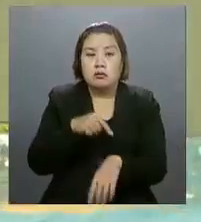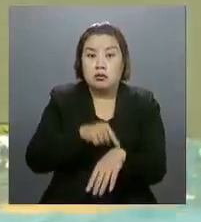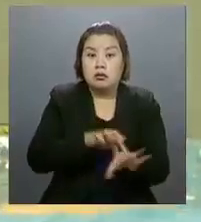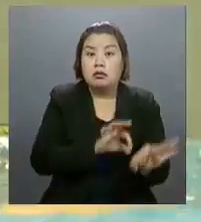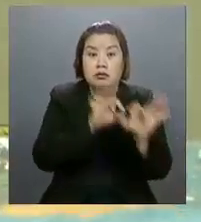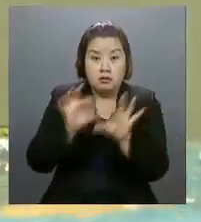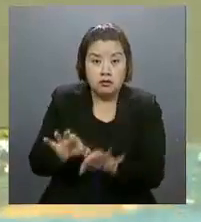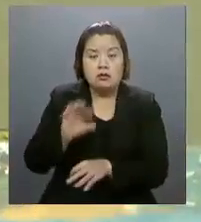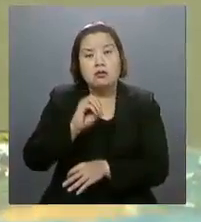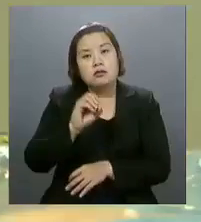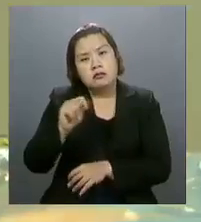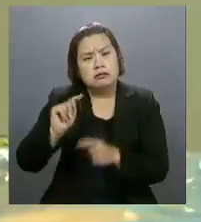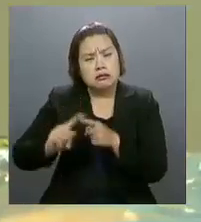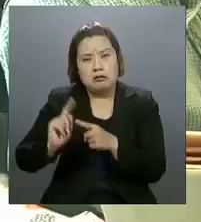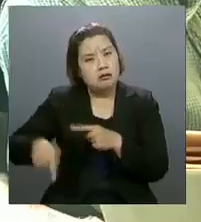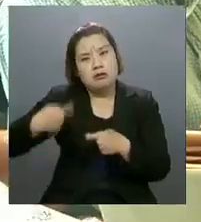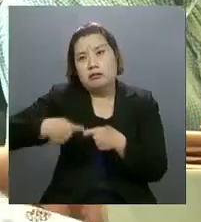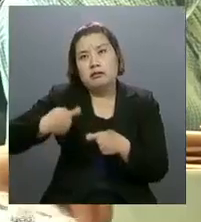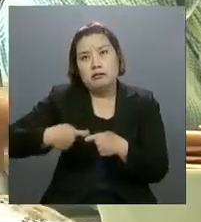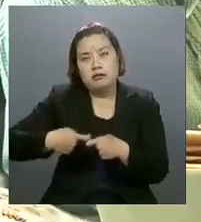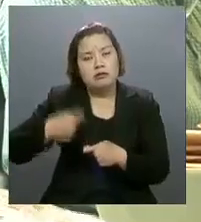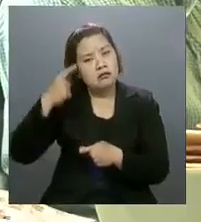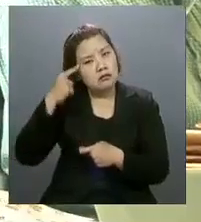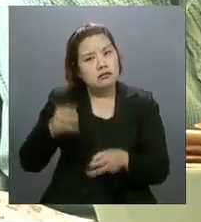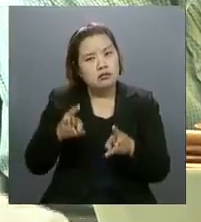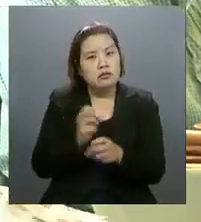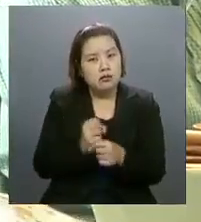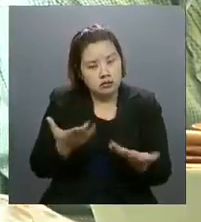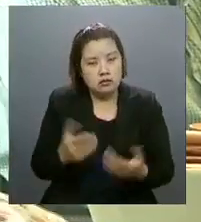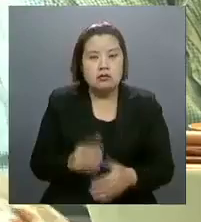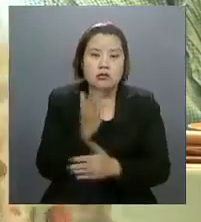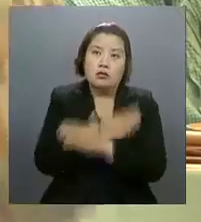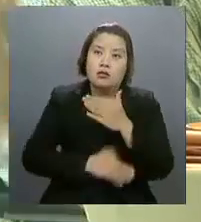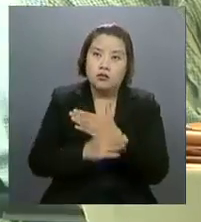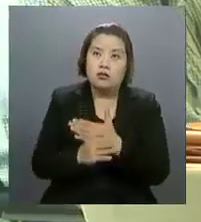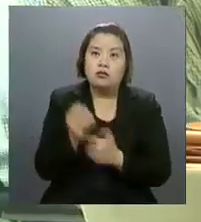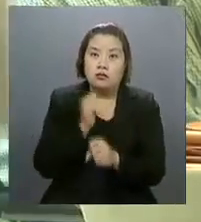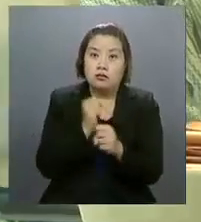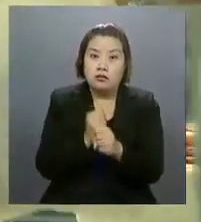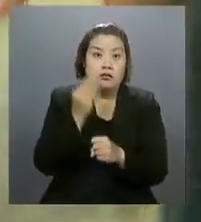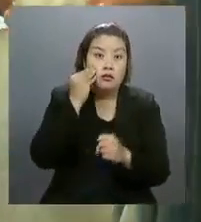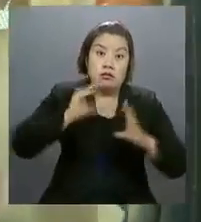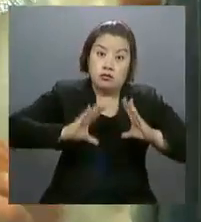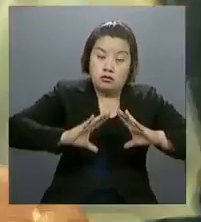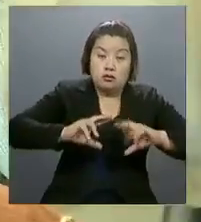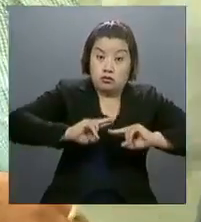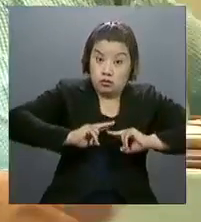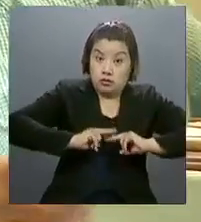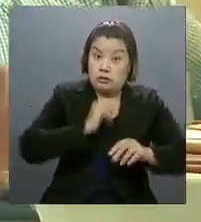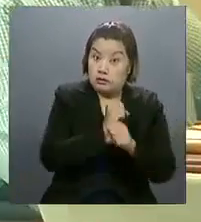พิเศษต่างๆนะครับแนวทางการส่งเสริมให้คนพิการรับเหมางานมาทำที่บ้านจึงเป็นการแก้ปัญหาที่ดี